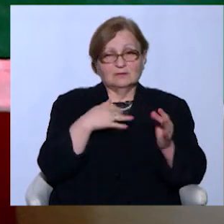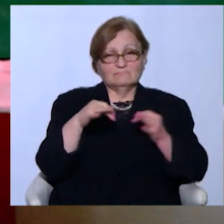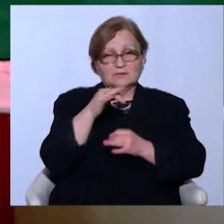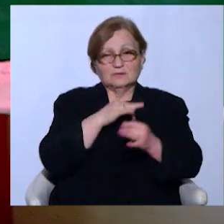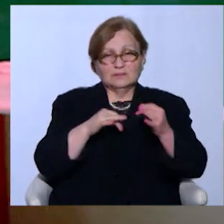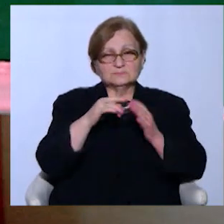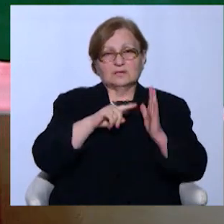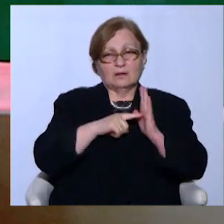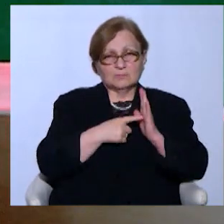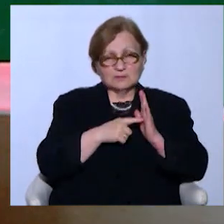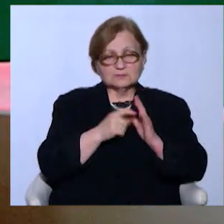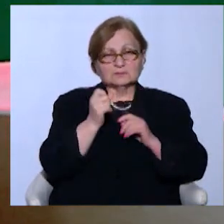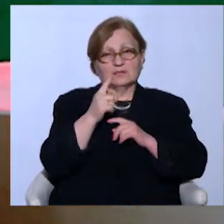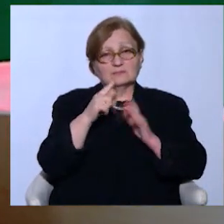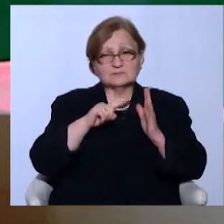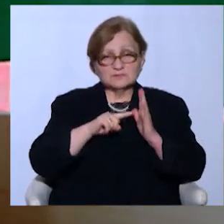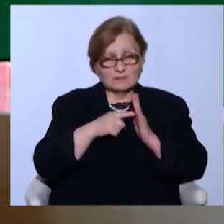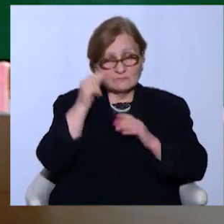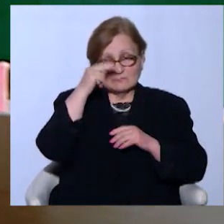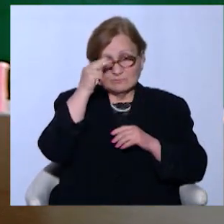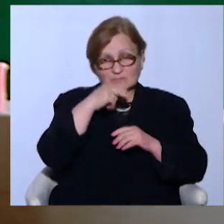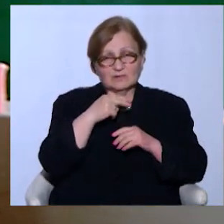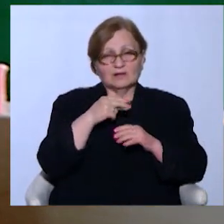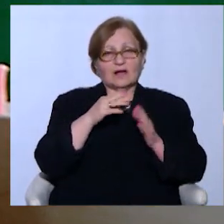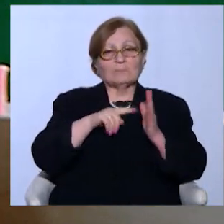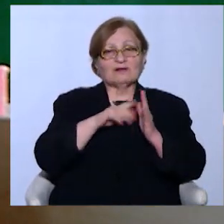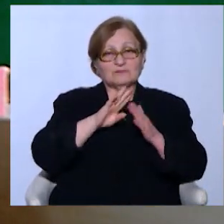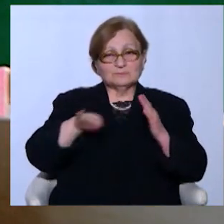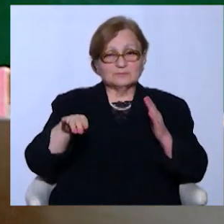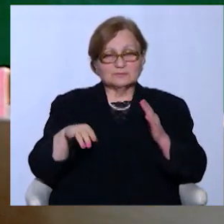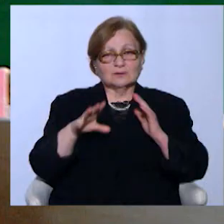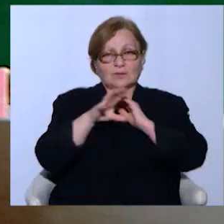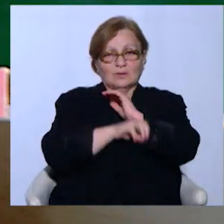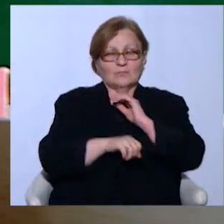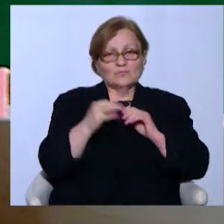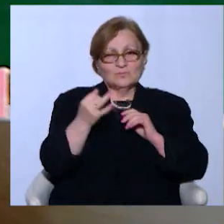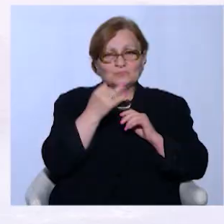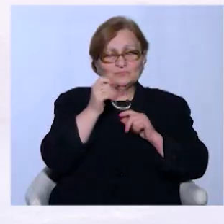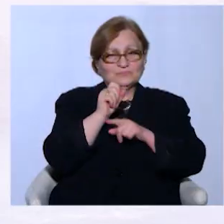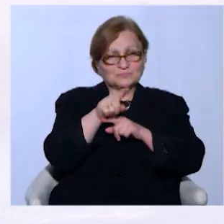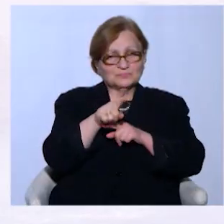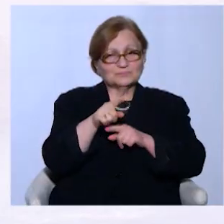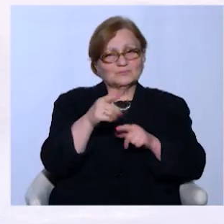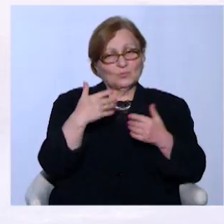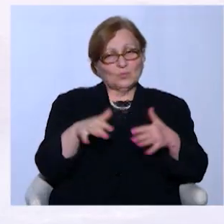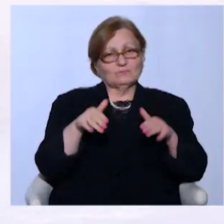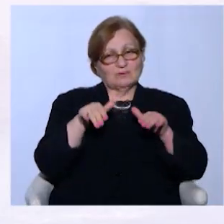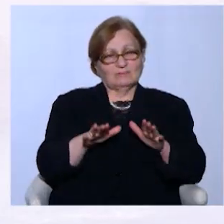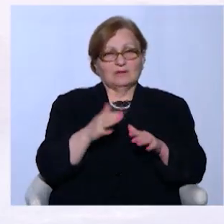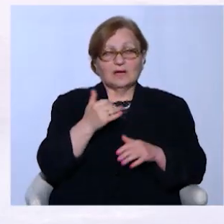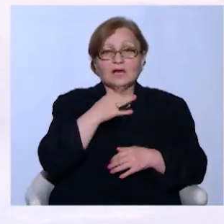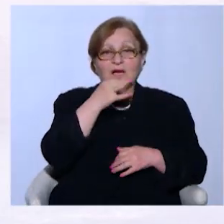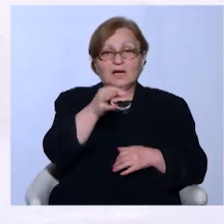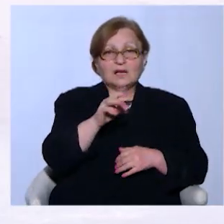ვისაუბრეთ გამრავლებაზე, 11-ზე გამრავლება ვისწავლეთ, გამრავლების გარეშე. ბოლოს საინტერესო დავალებაც ამოხსენით და ახლა